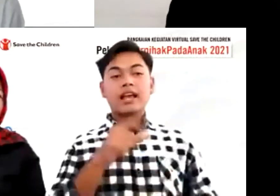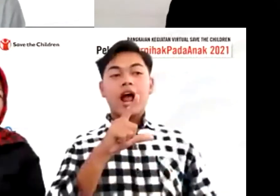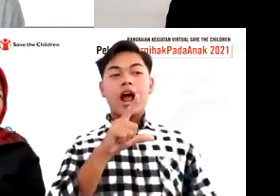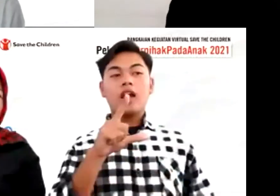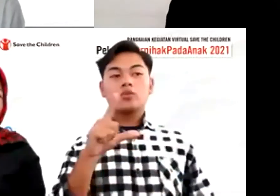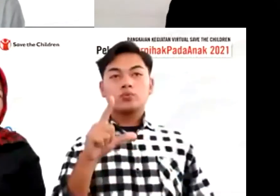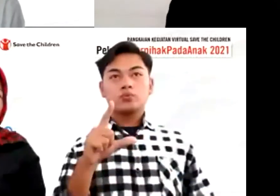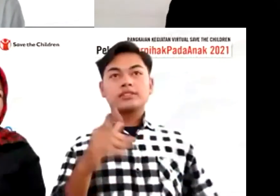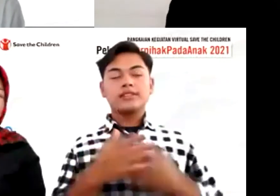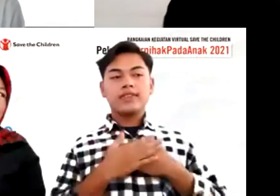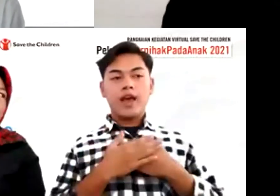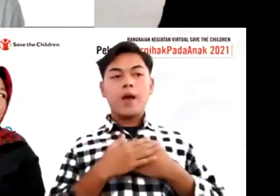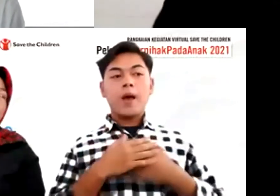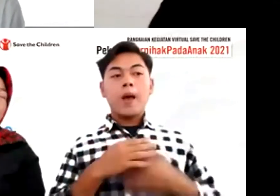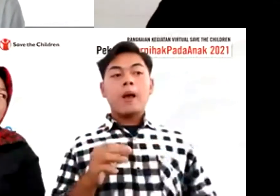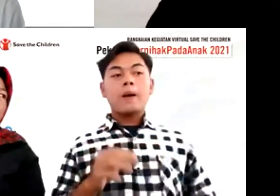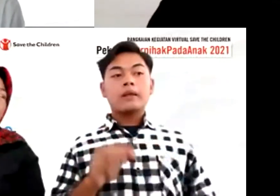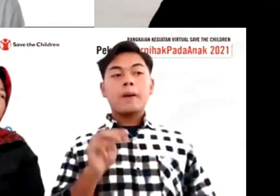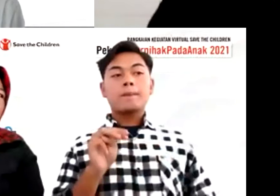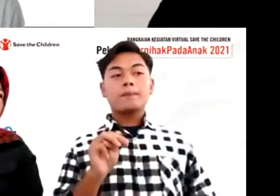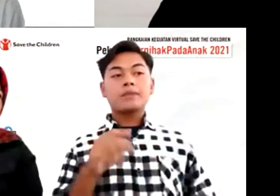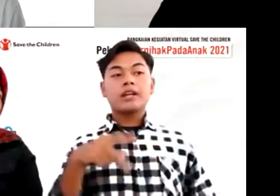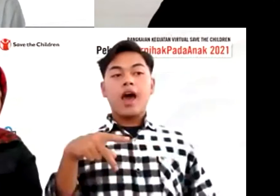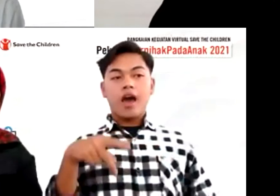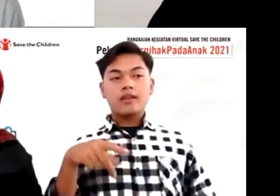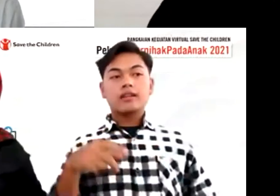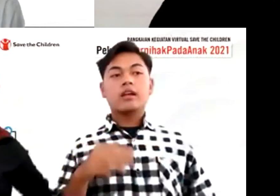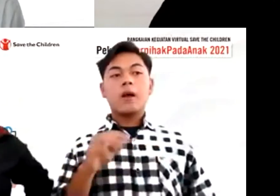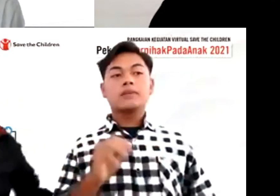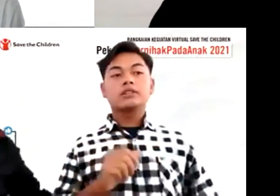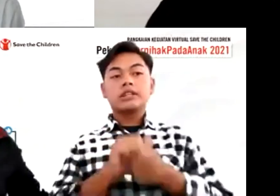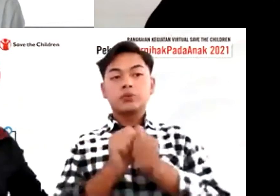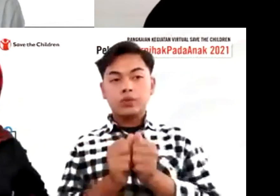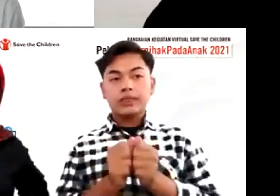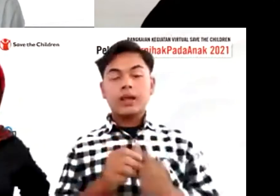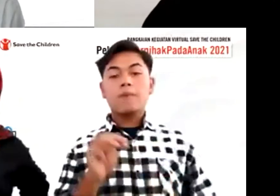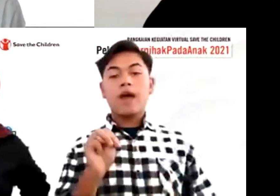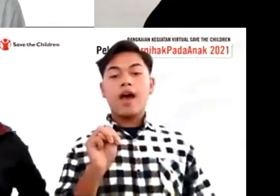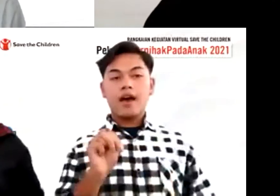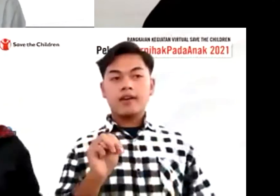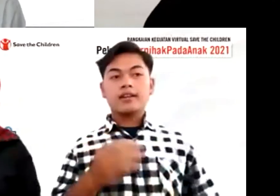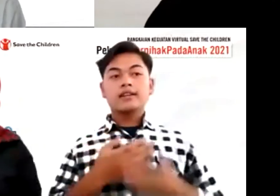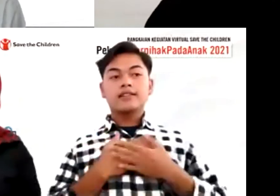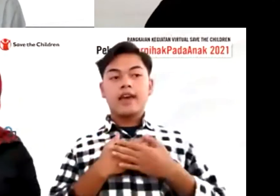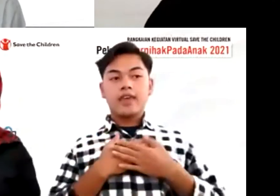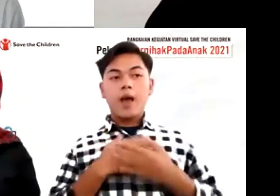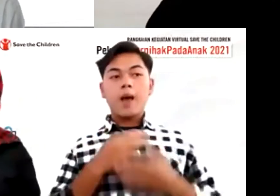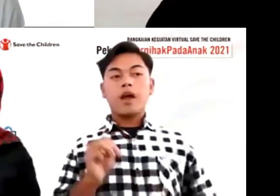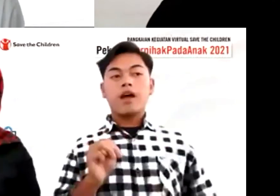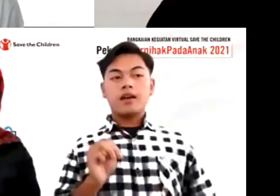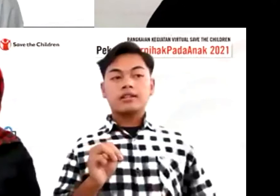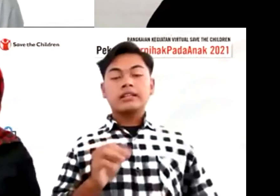Tahun anak tanya gimana itu